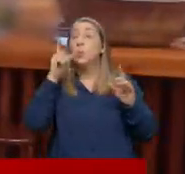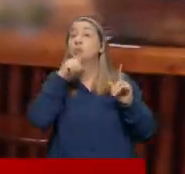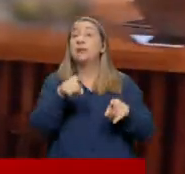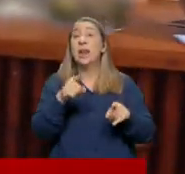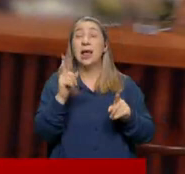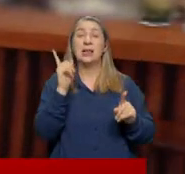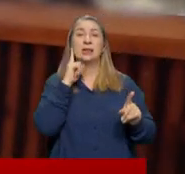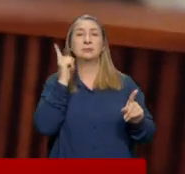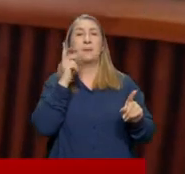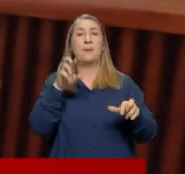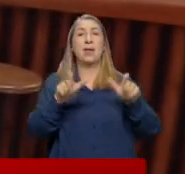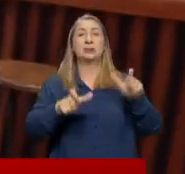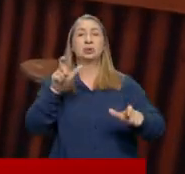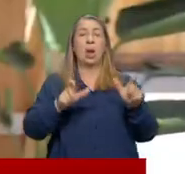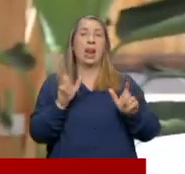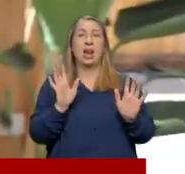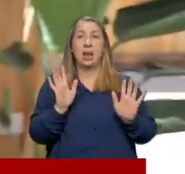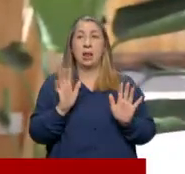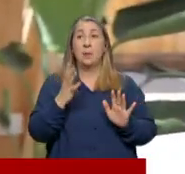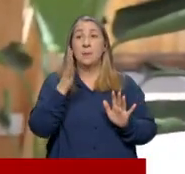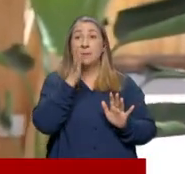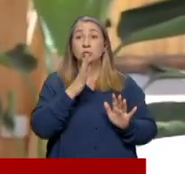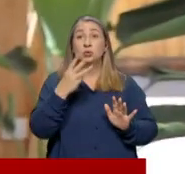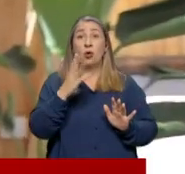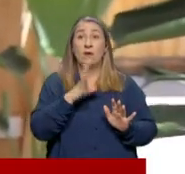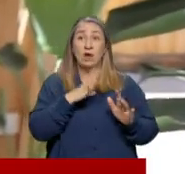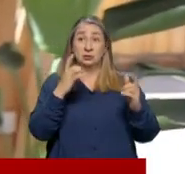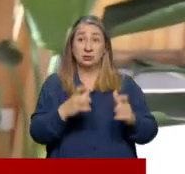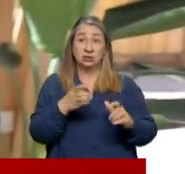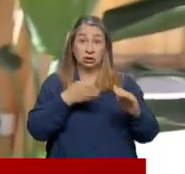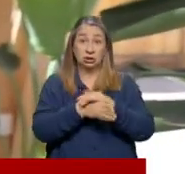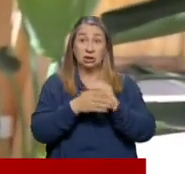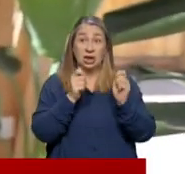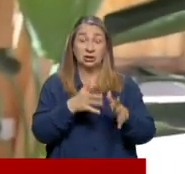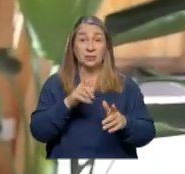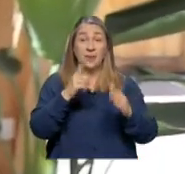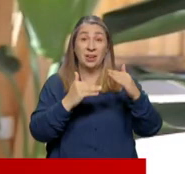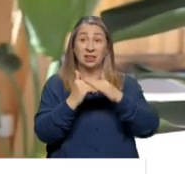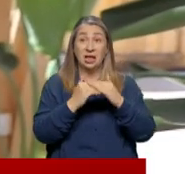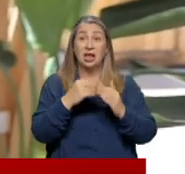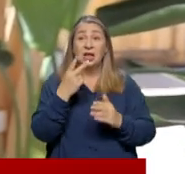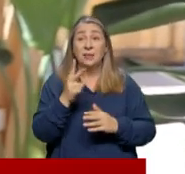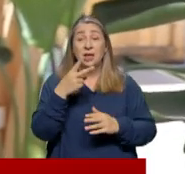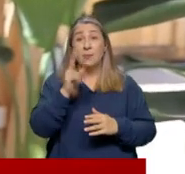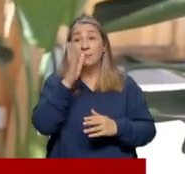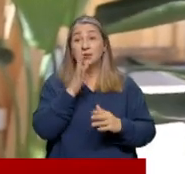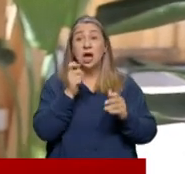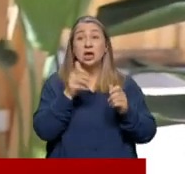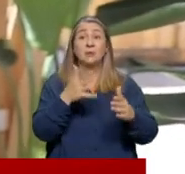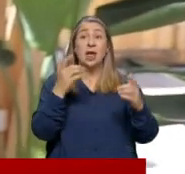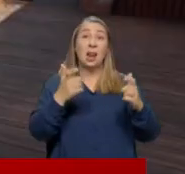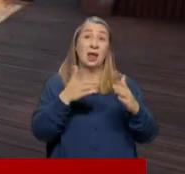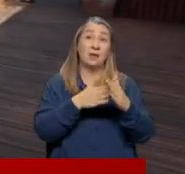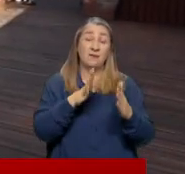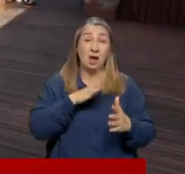Dolayısıyla Elif personel çalıştırıyorsunuz 500 euro olan yer var Hatice giriş harcama limiti 2000-2005 trabzanı